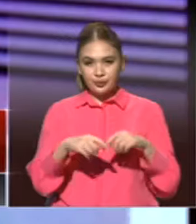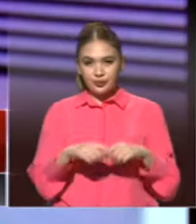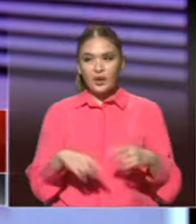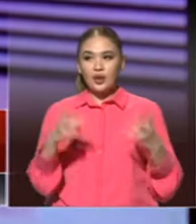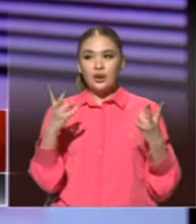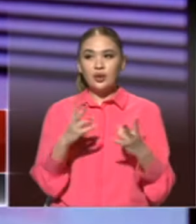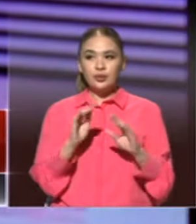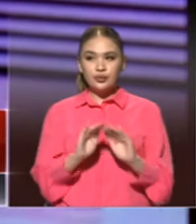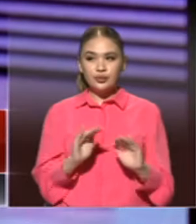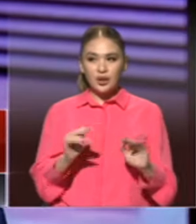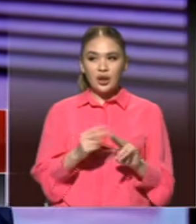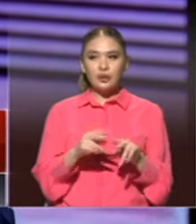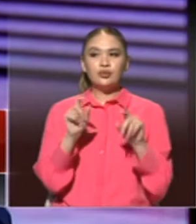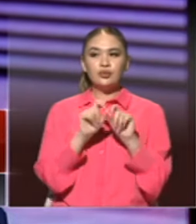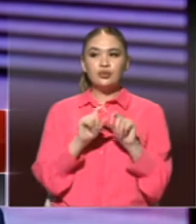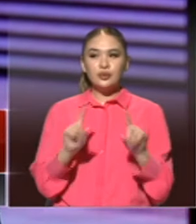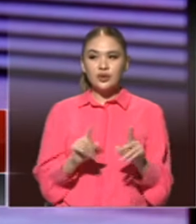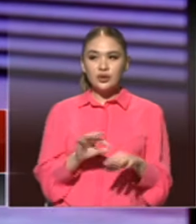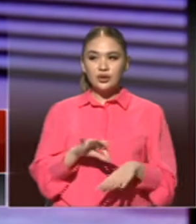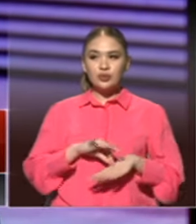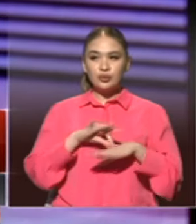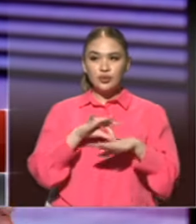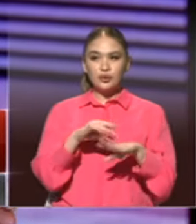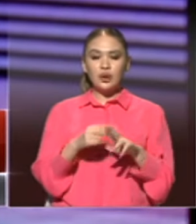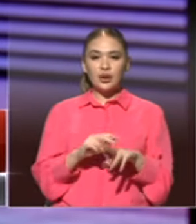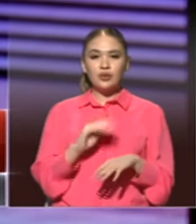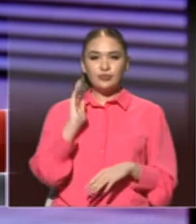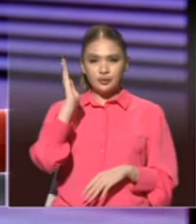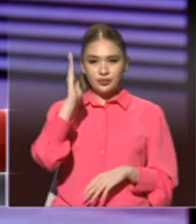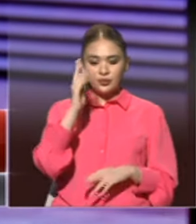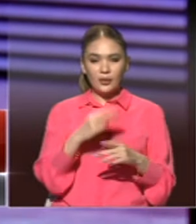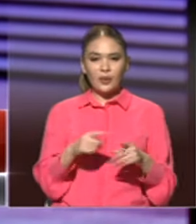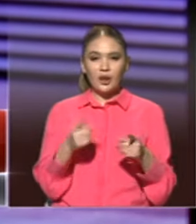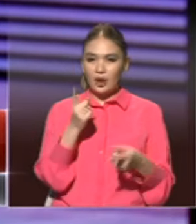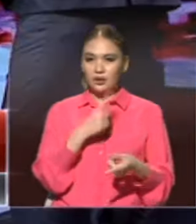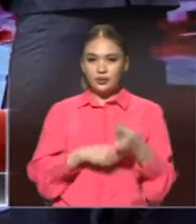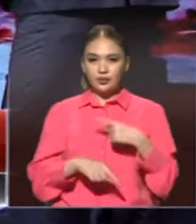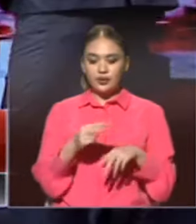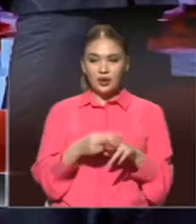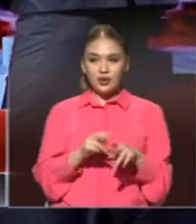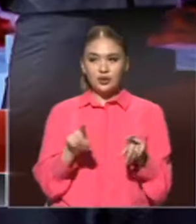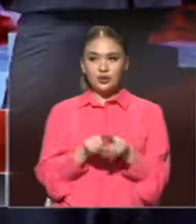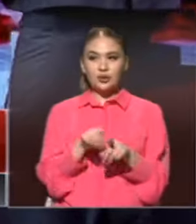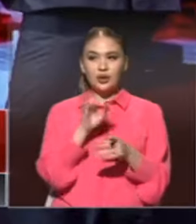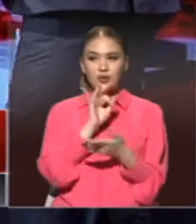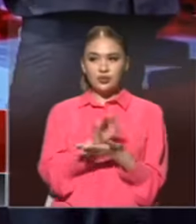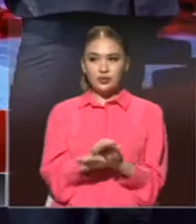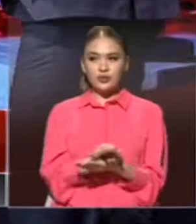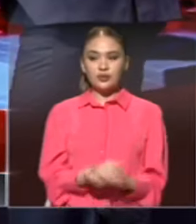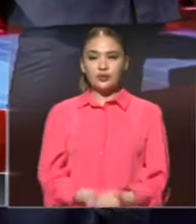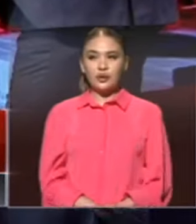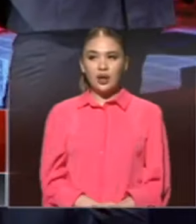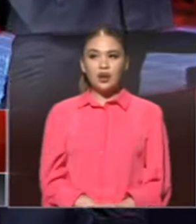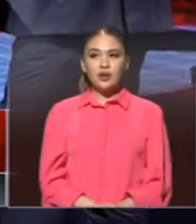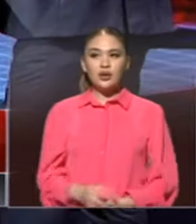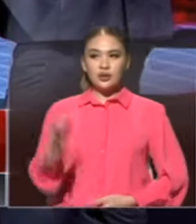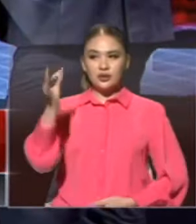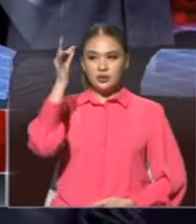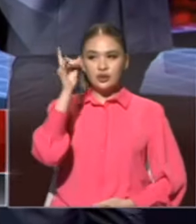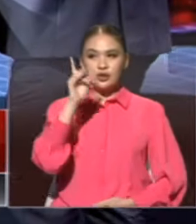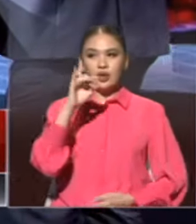балаларды мектептен алып жүргізіп, ертең сол бітіргеннен қайтып келсе, сондағы нәтиже болады деп ойлаймын. Иә. Естеріңізде ме, алғаш